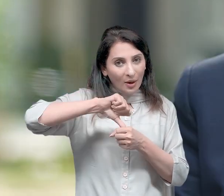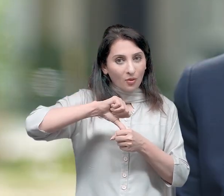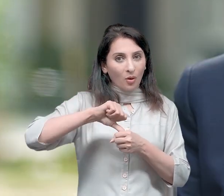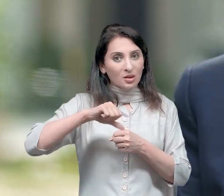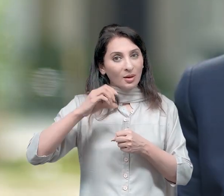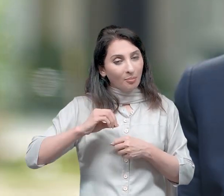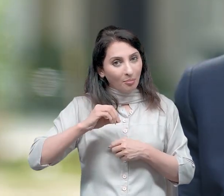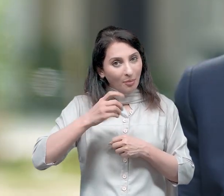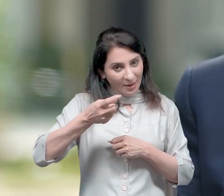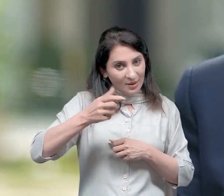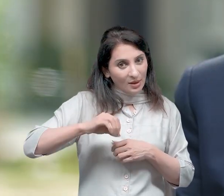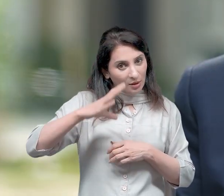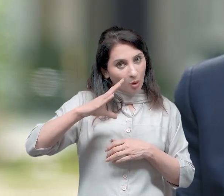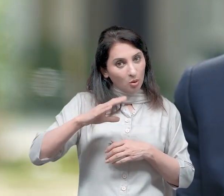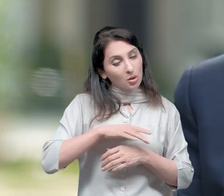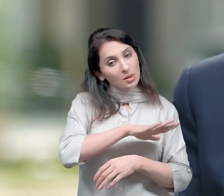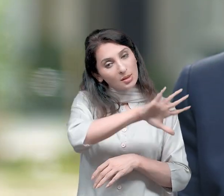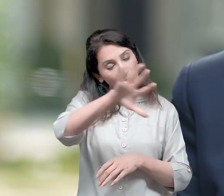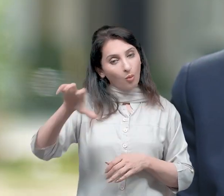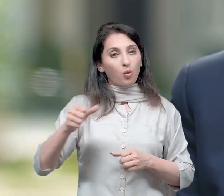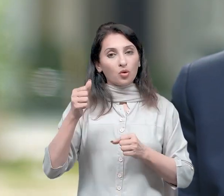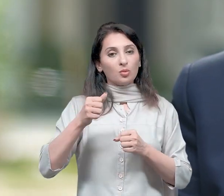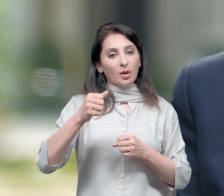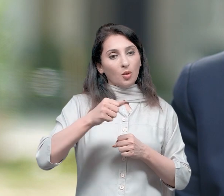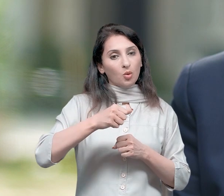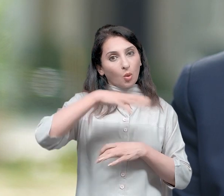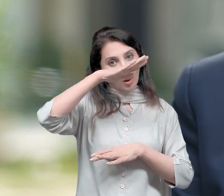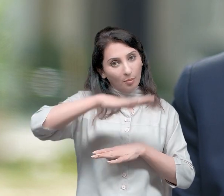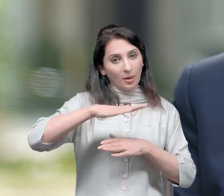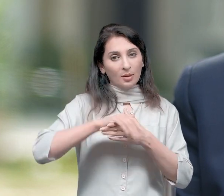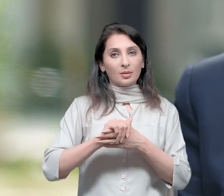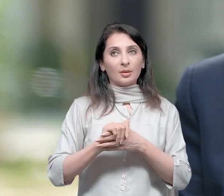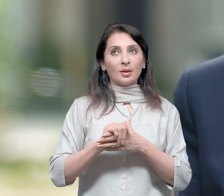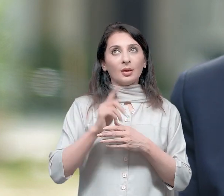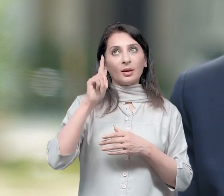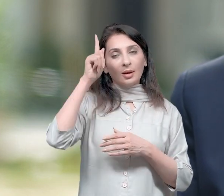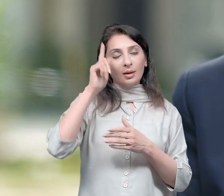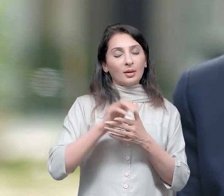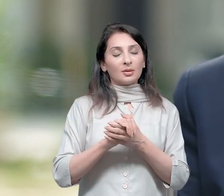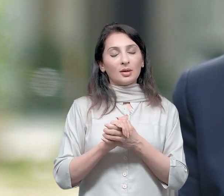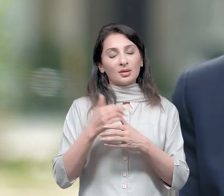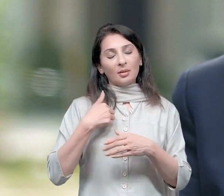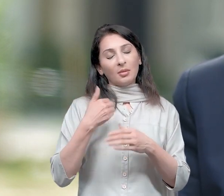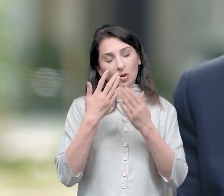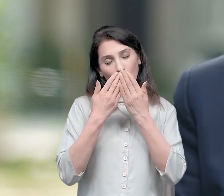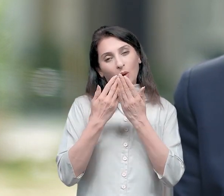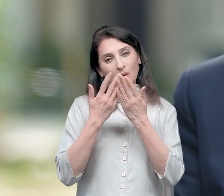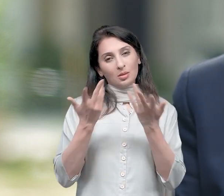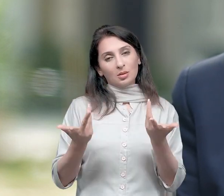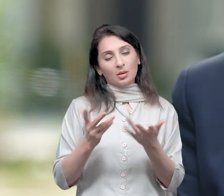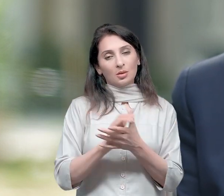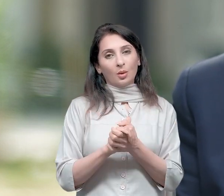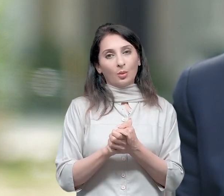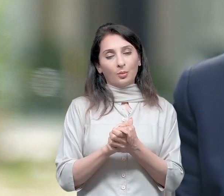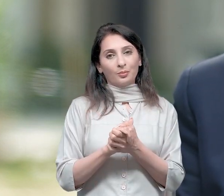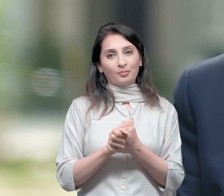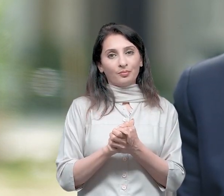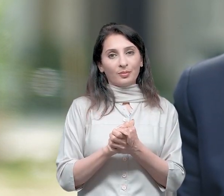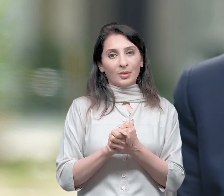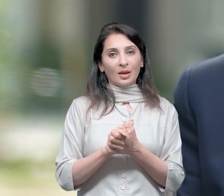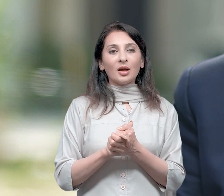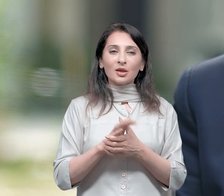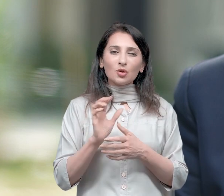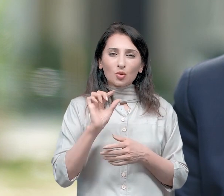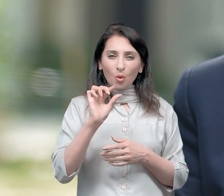ہوتا ہے تو ساری چیزوں پہ اس کا امپیکٹ آتا ہے. تو اللہ تعالیٰ سے آخر میں یہی دعا کر سکتا ہوں کہ یہ